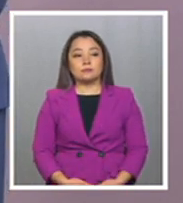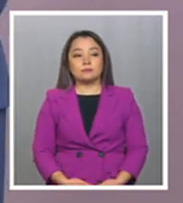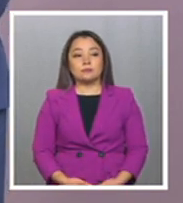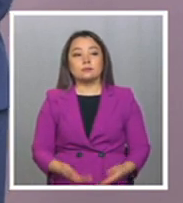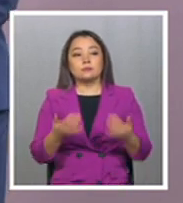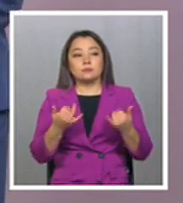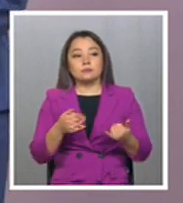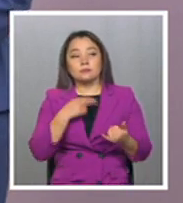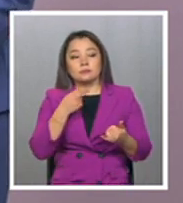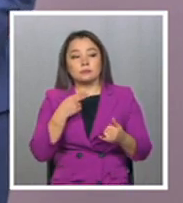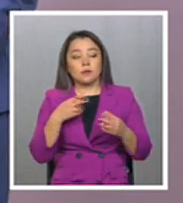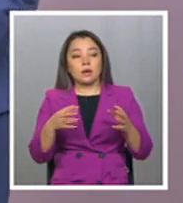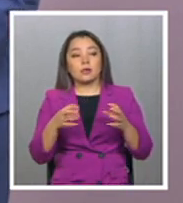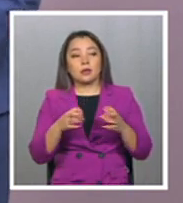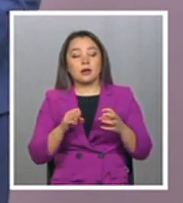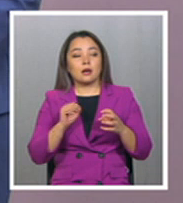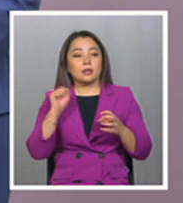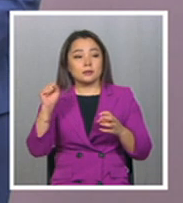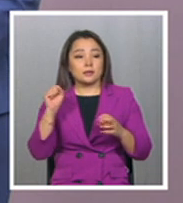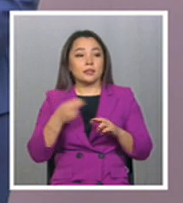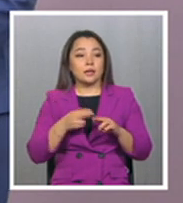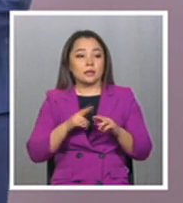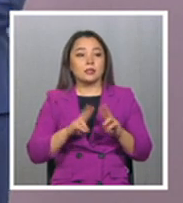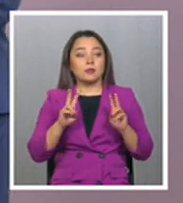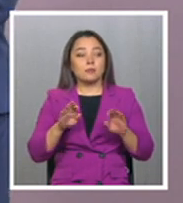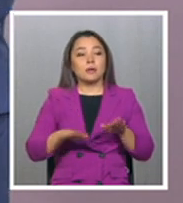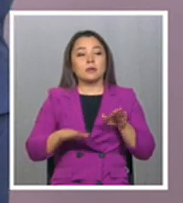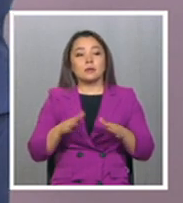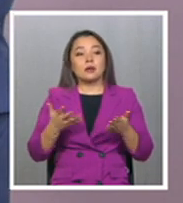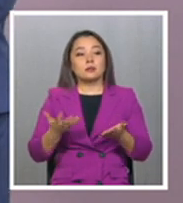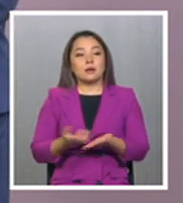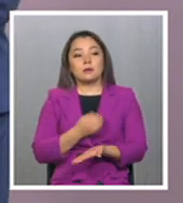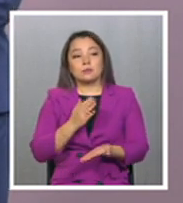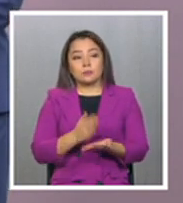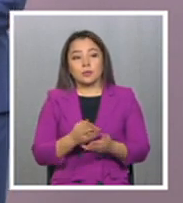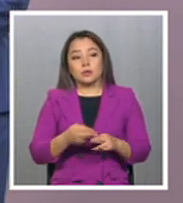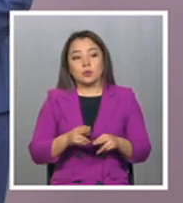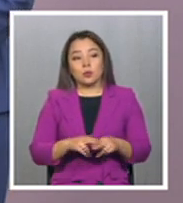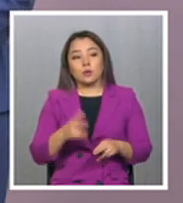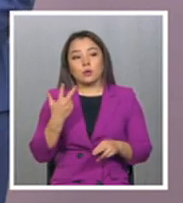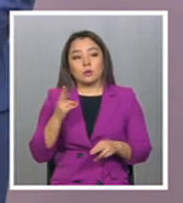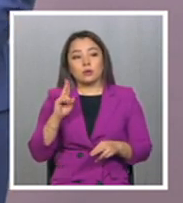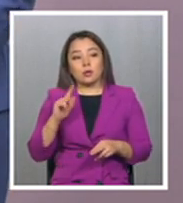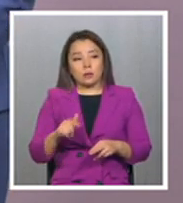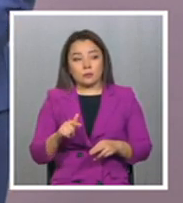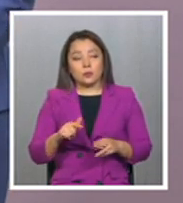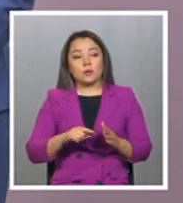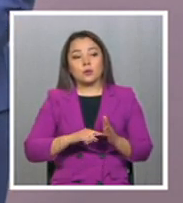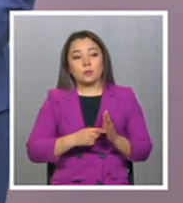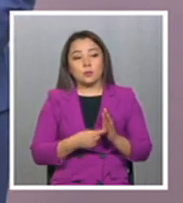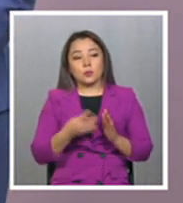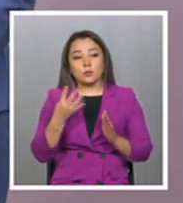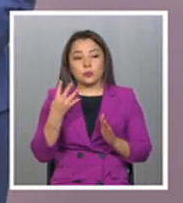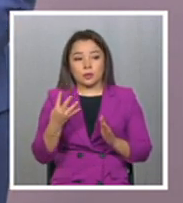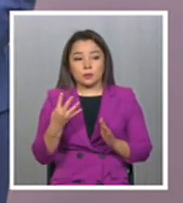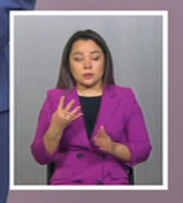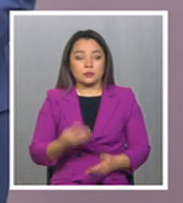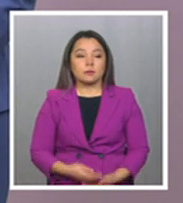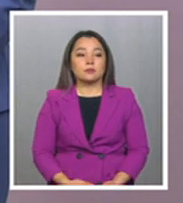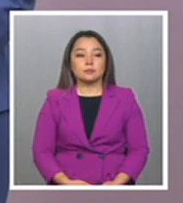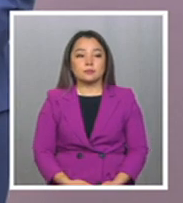Ендеше гантельдің массасын қалай табамыз? Ол үшін 3 килограммды 4 санына